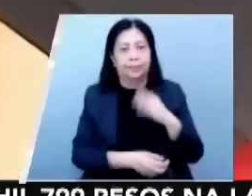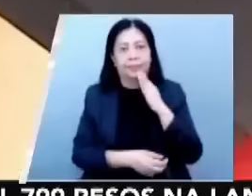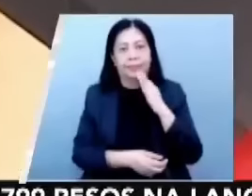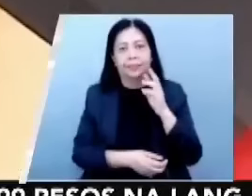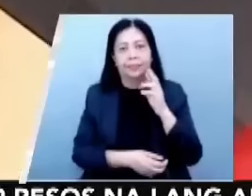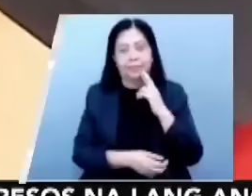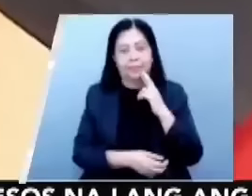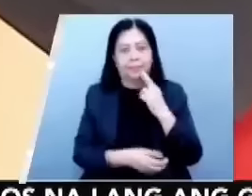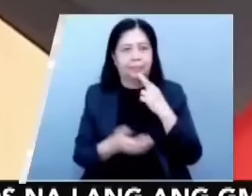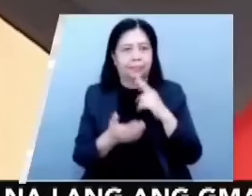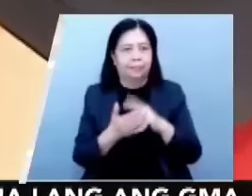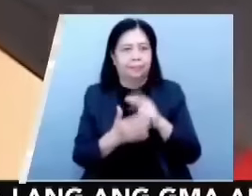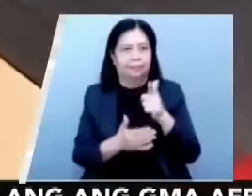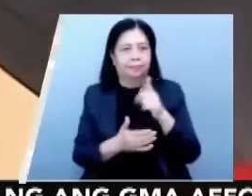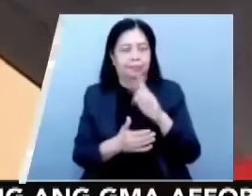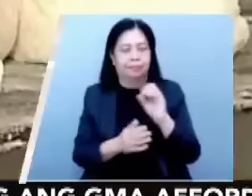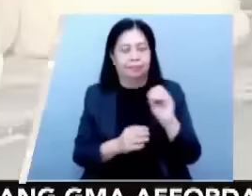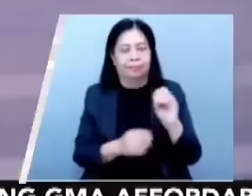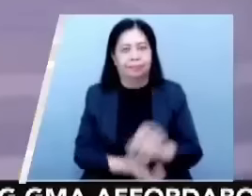Nakatuto, 24 Oras.